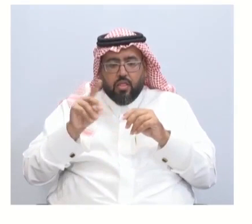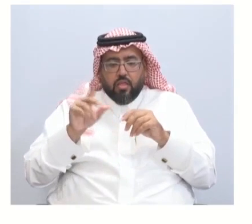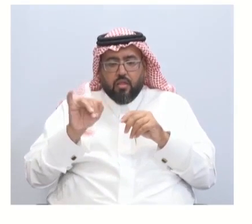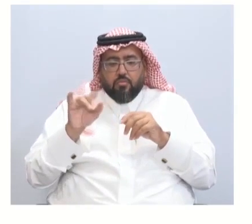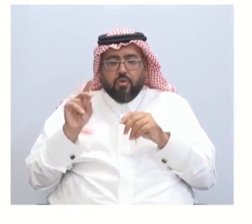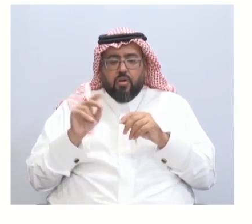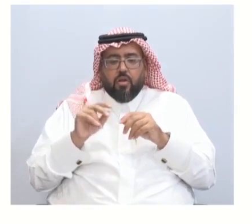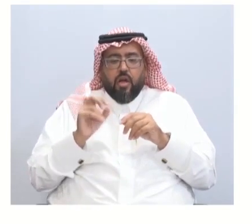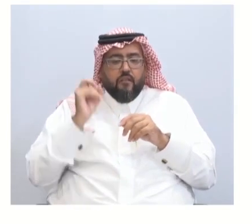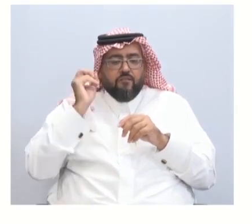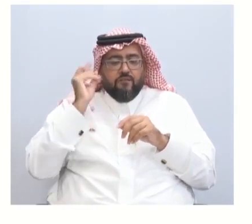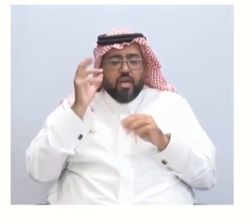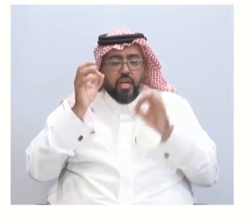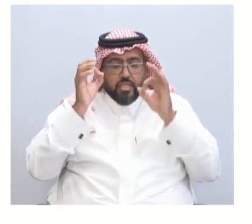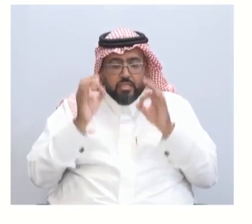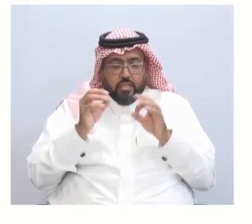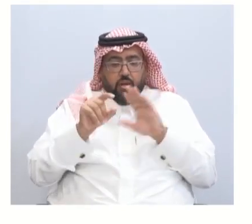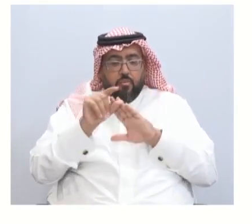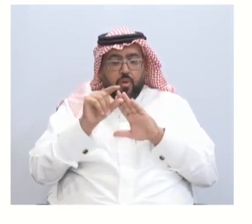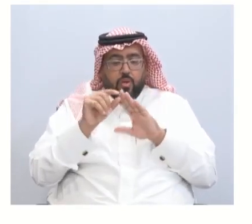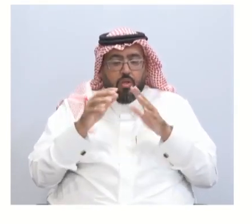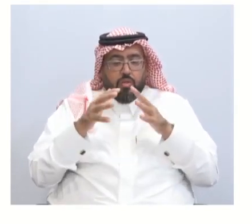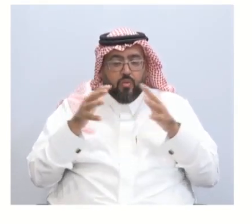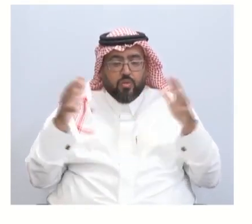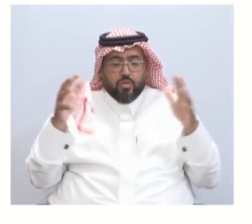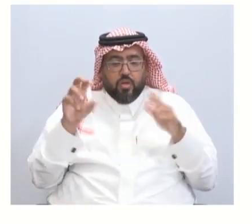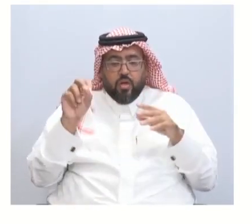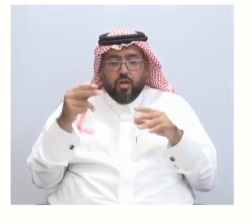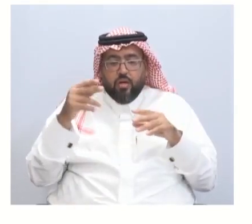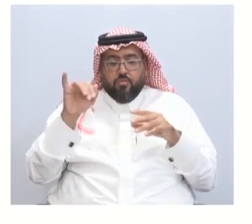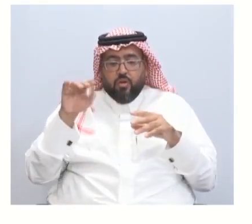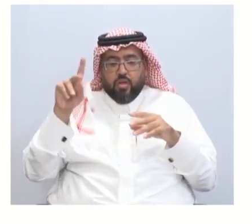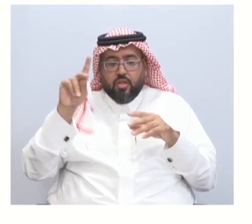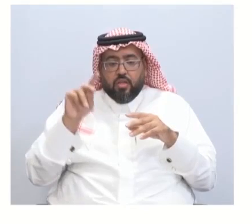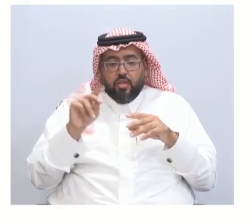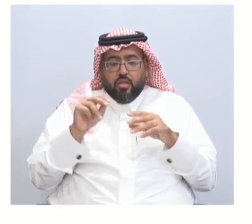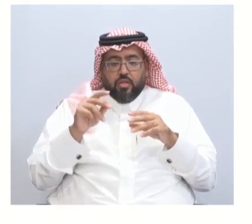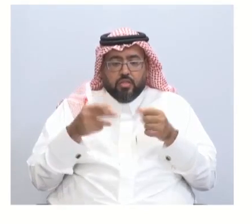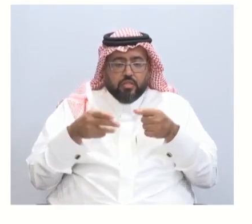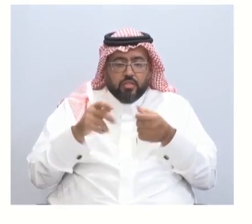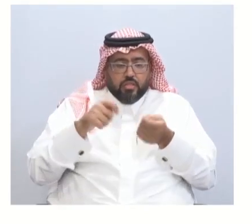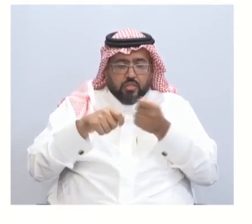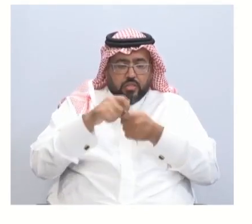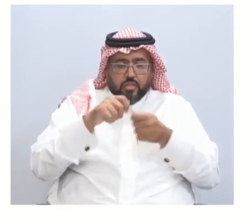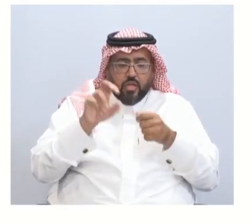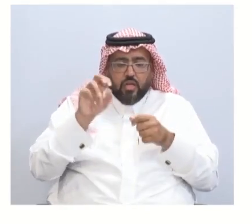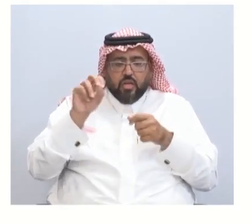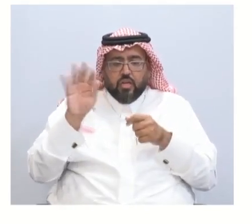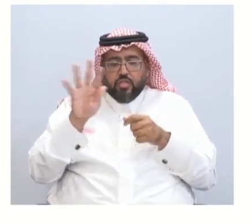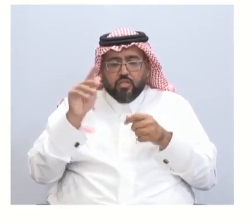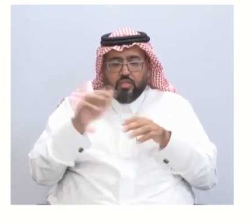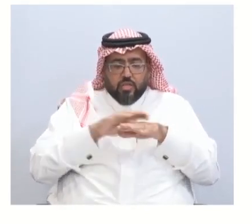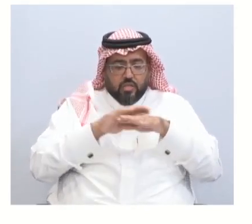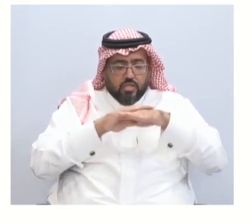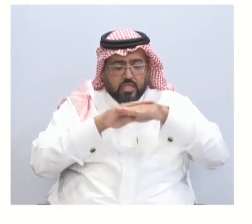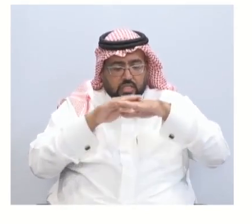المغناطيسي الفكره الرئيسه لموضوع توسع قاع المحيط حيث انها تتشكل القشره